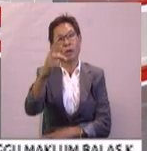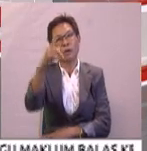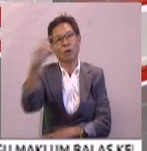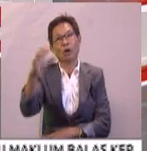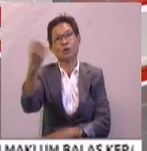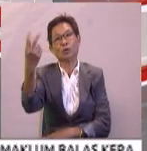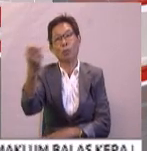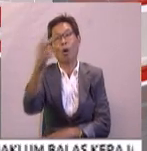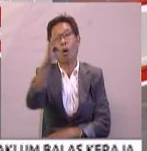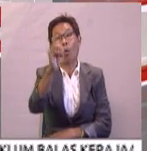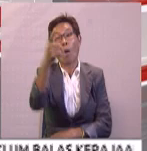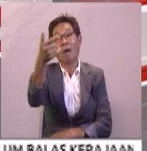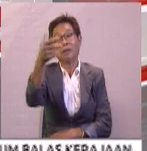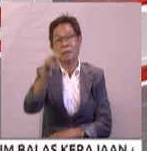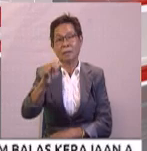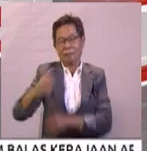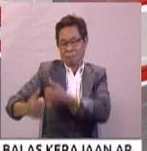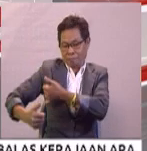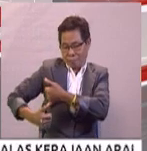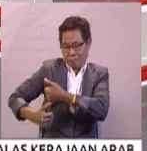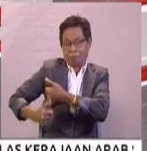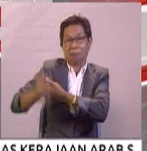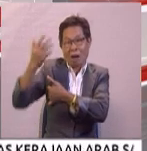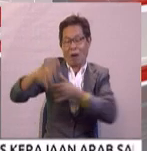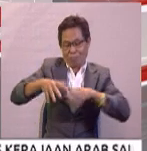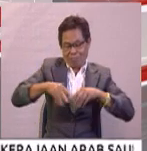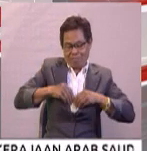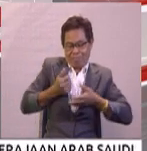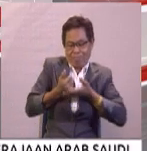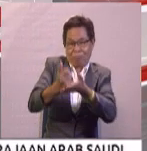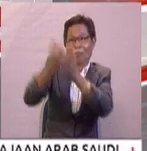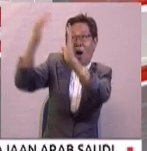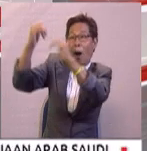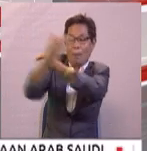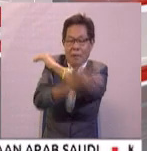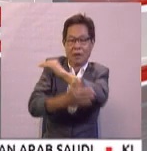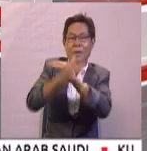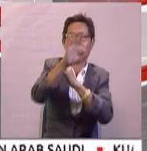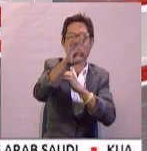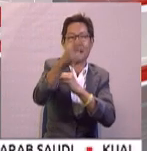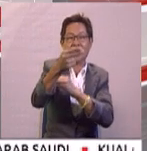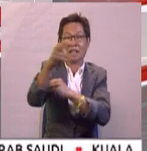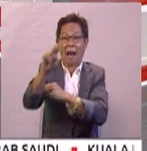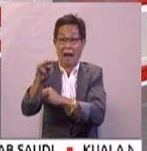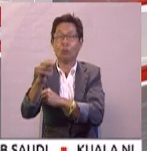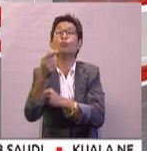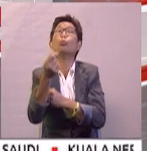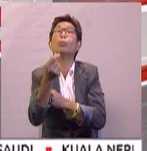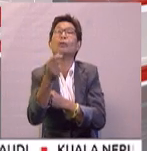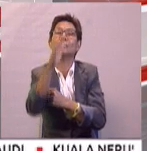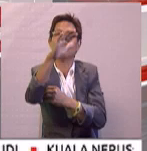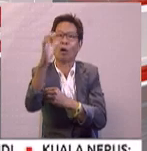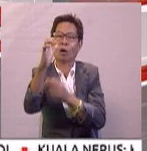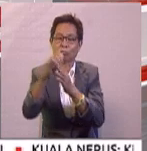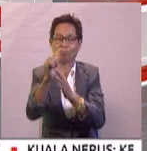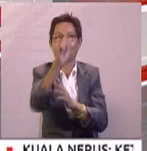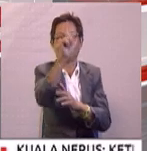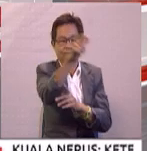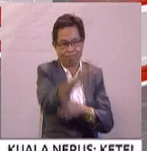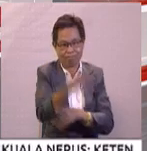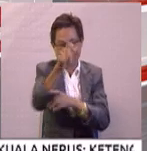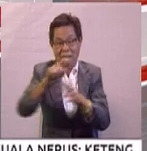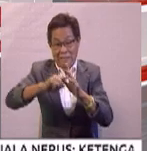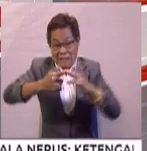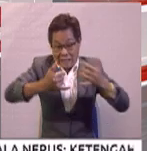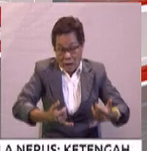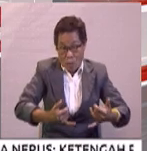95,111 veteran Angkatan Tentera Malaysia ATM akan menerima bantuan harapan negara BHN berjumlah RM500 seorang mulai hari